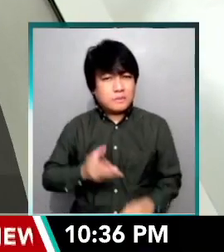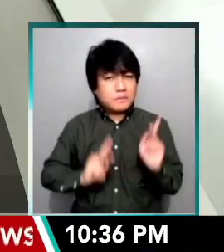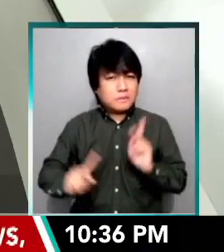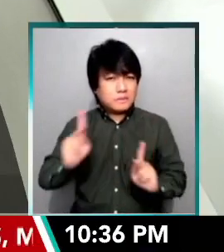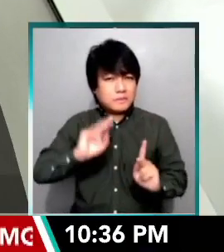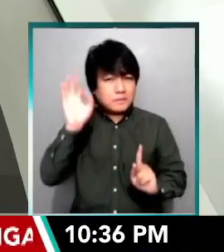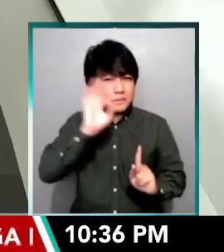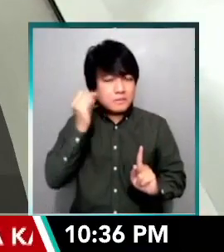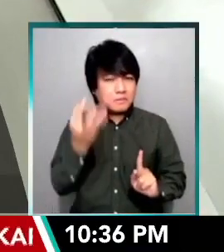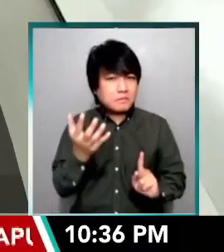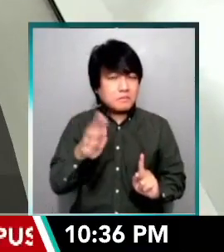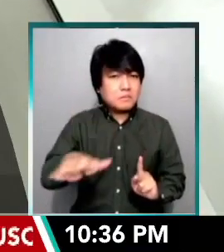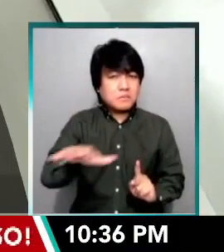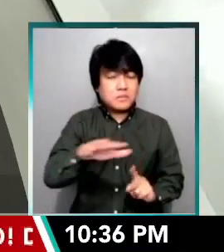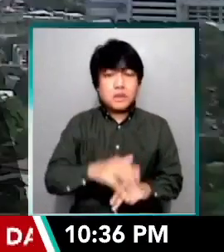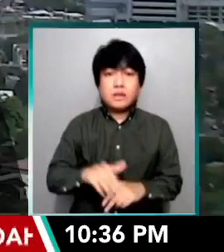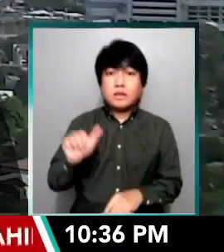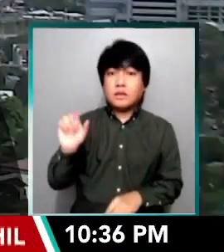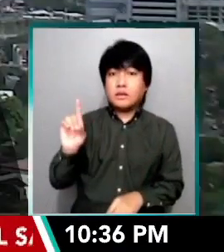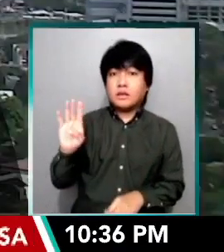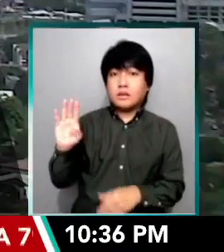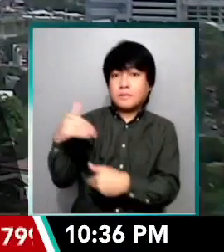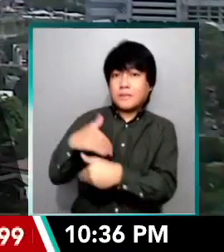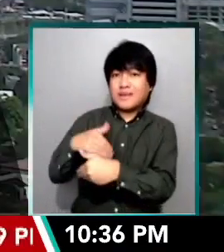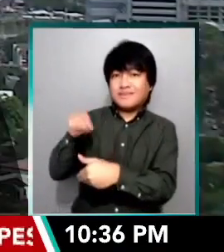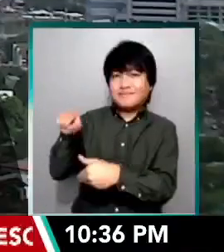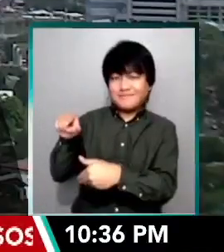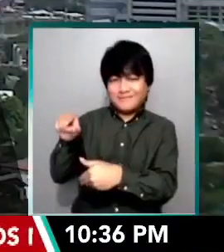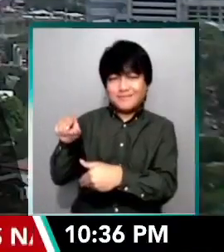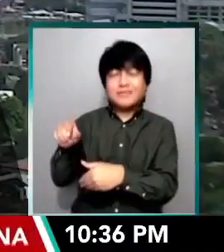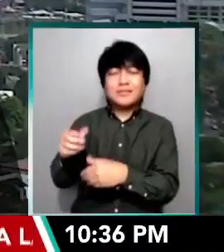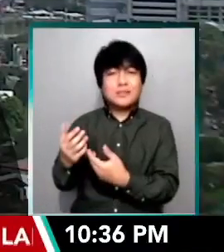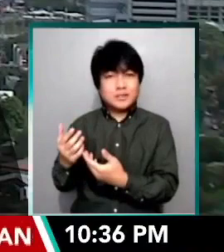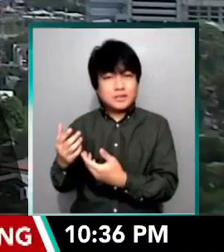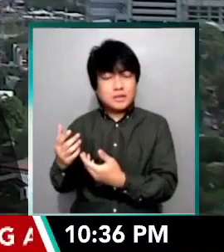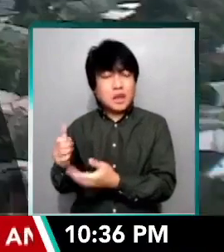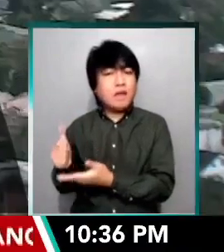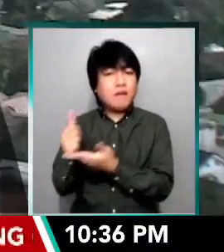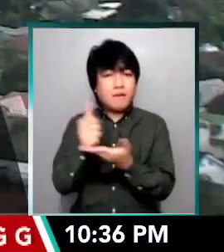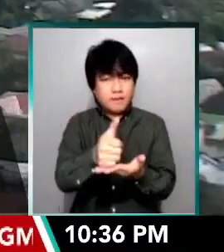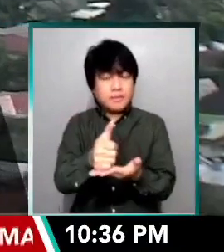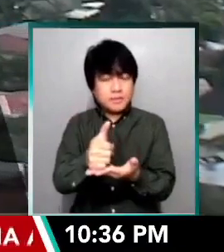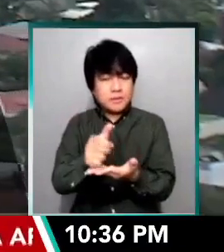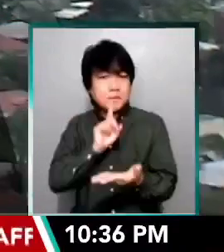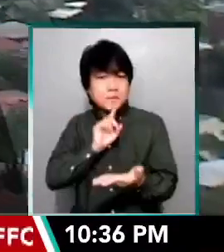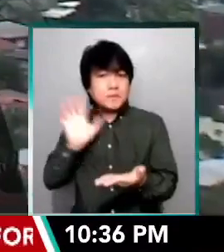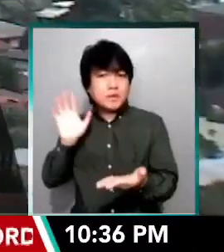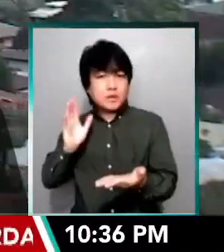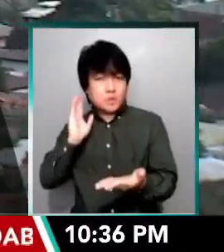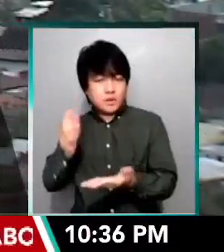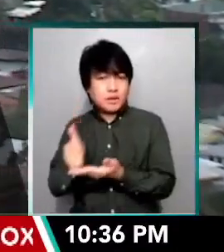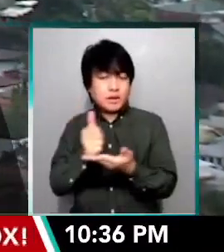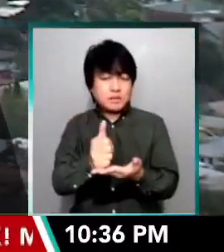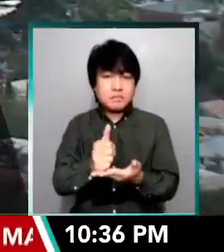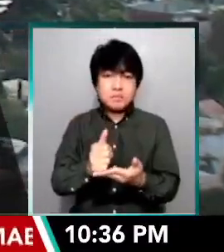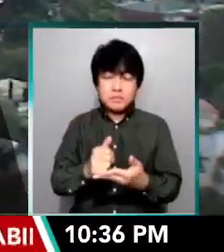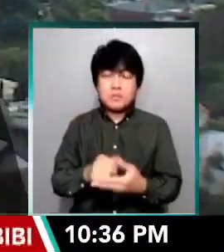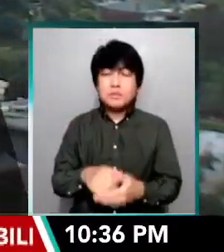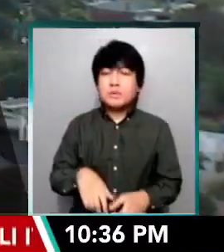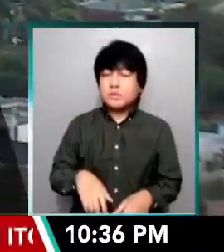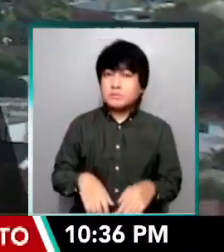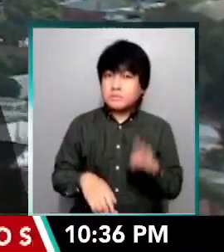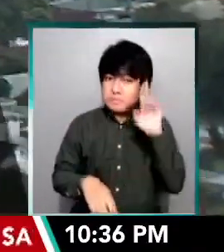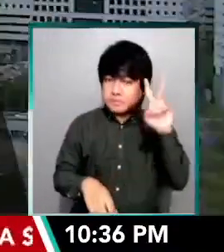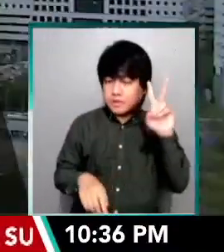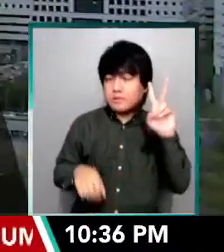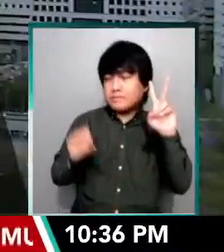Development Bank o ADB. Nangako naman ang Pangulo na iingatan at gagamitin ng maayos at wasto ang mga inuutang na